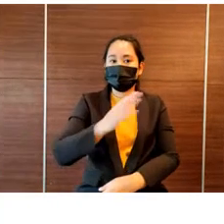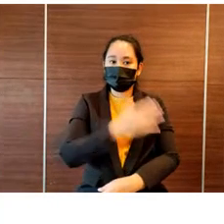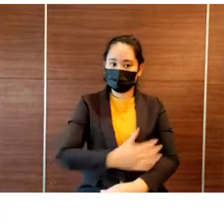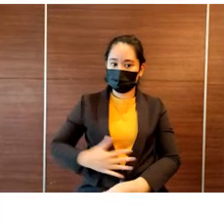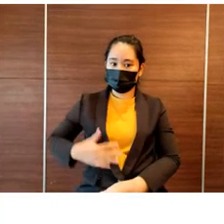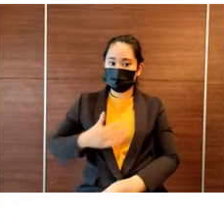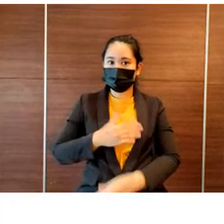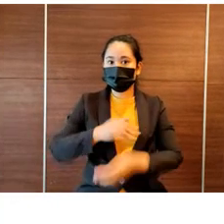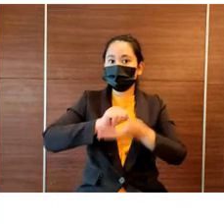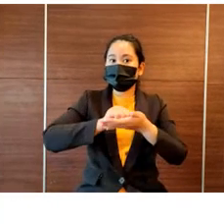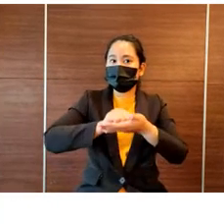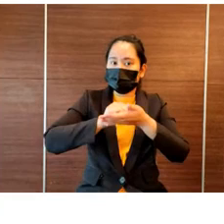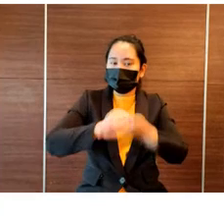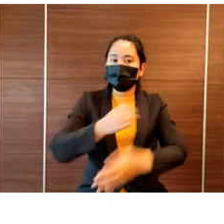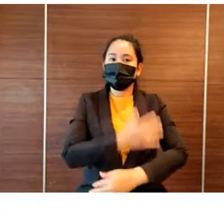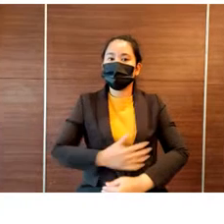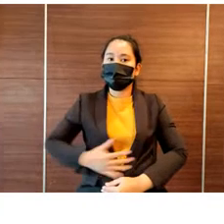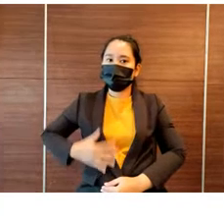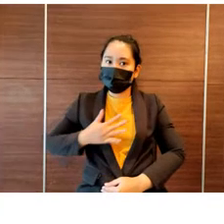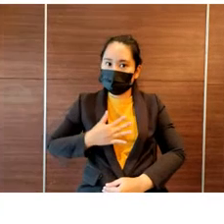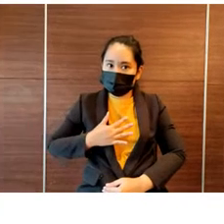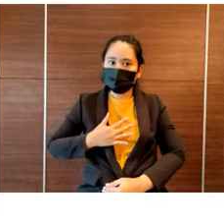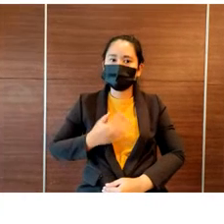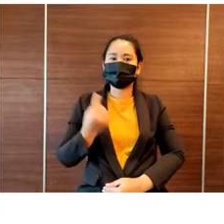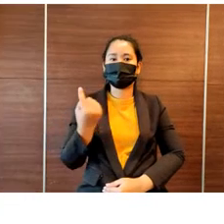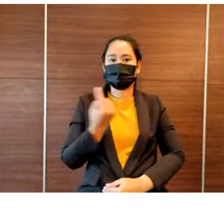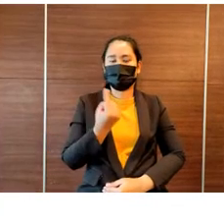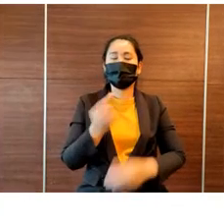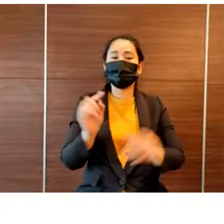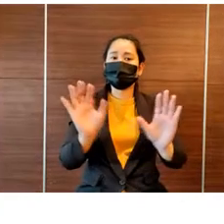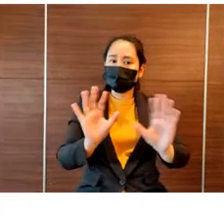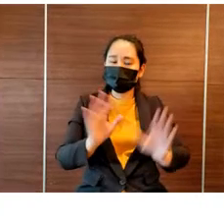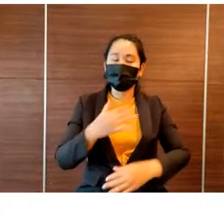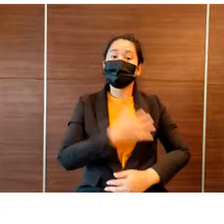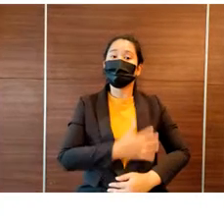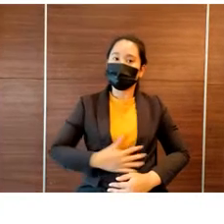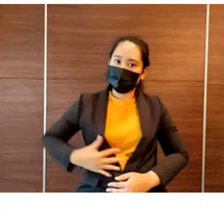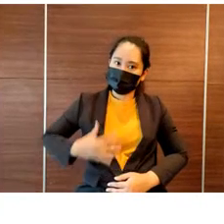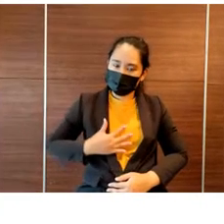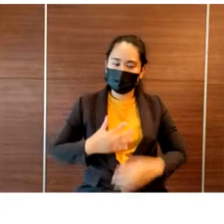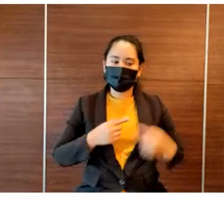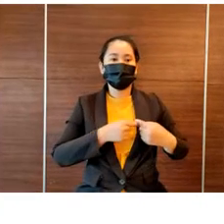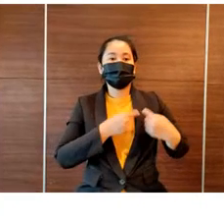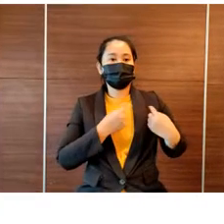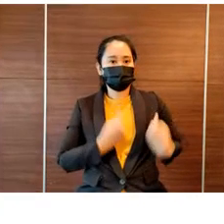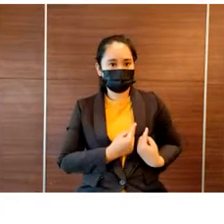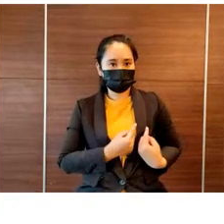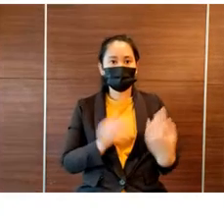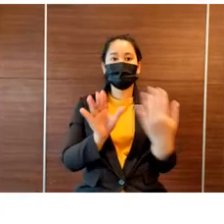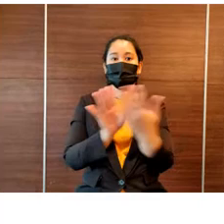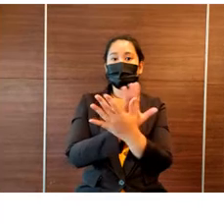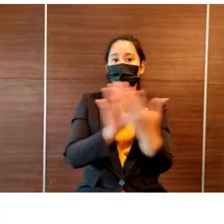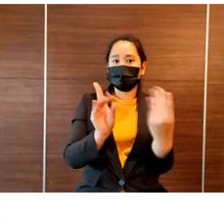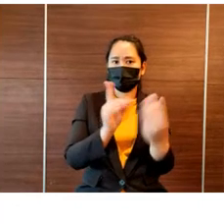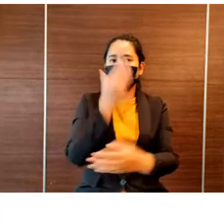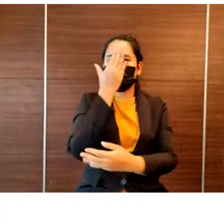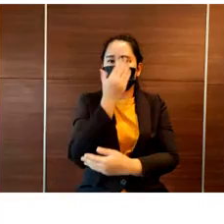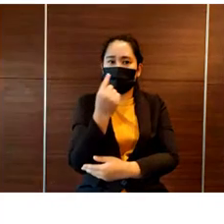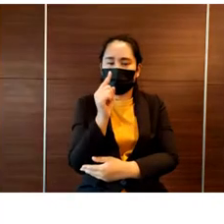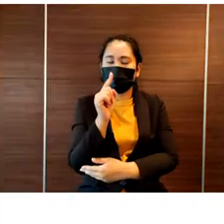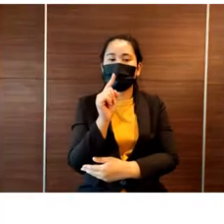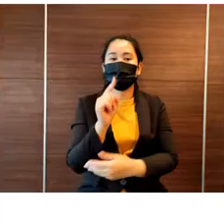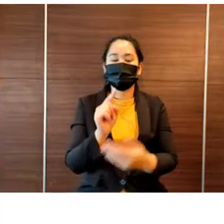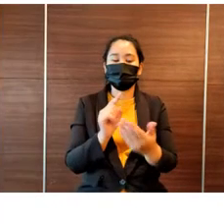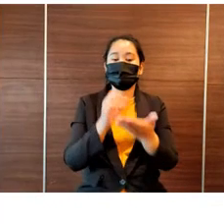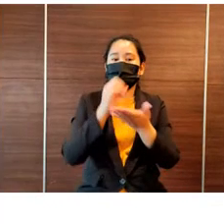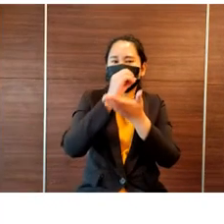างกายอย่างเดียวค่ะมีทั้งทางใจแล้วก็ทางสังคมด้วยนะคะเพราะว่าเราทราบอยู่แล้วว่าผู้ที่ใช้สารเสพติดนั้นสิ่งที่มัน